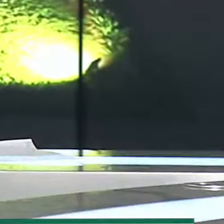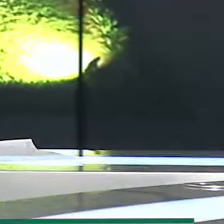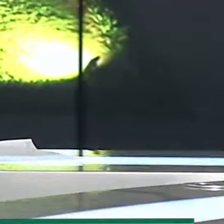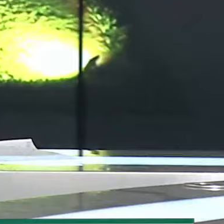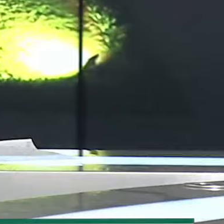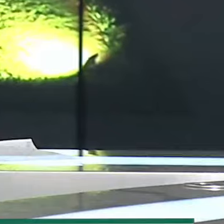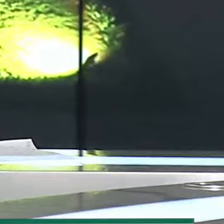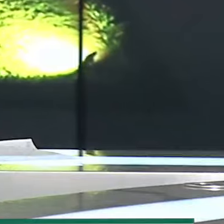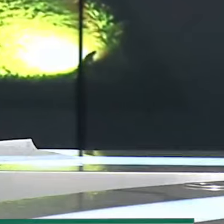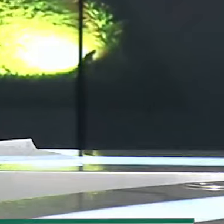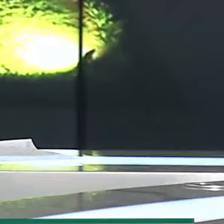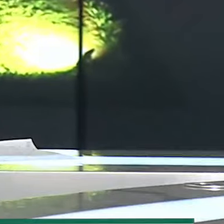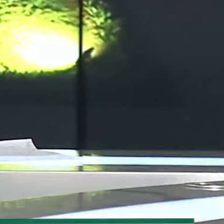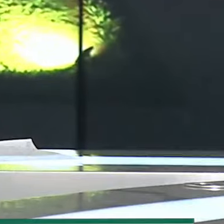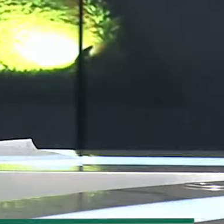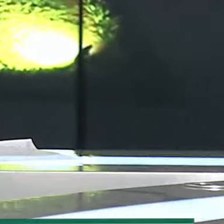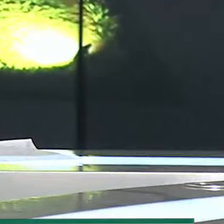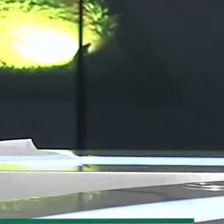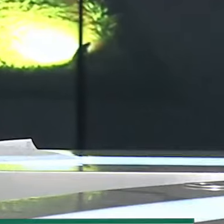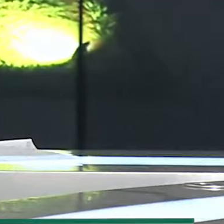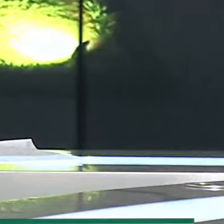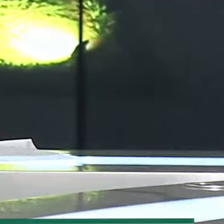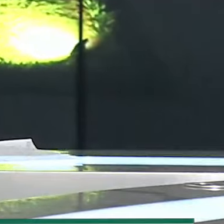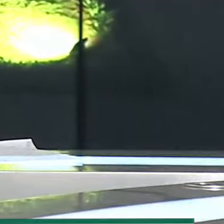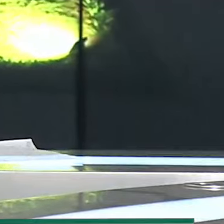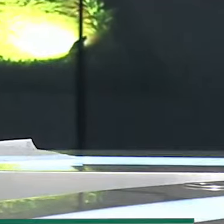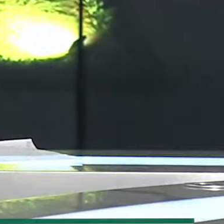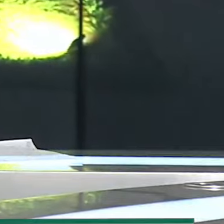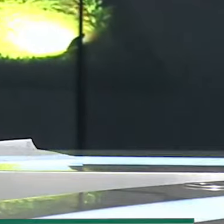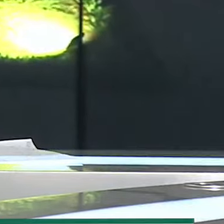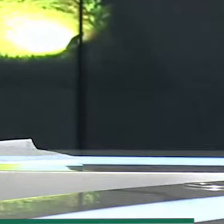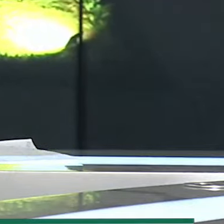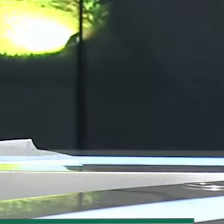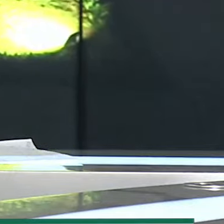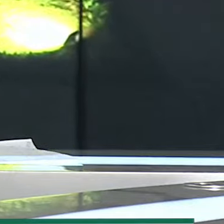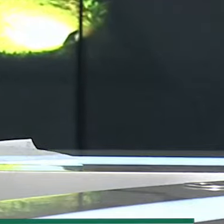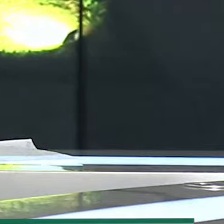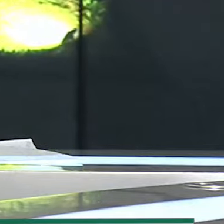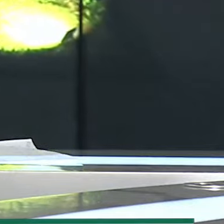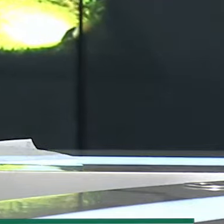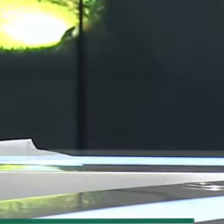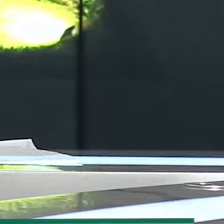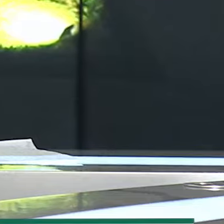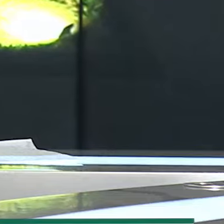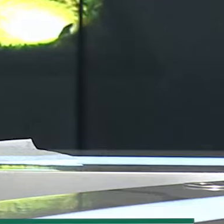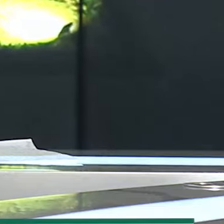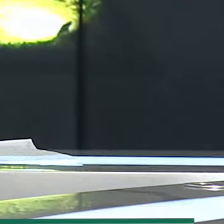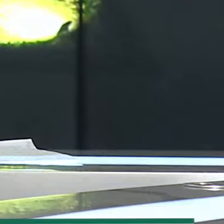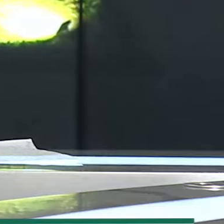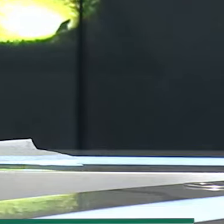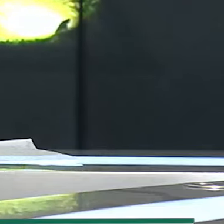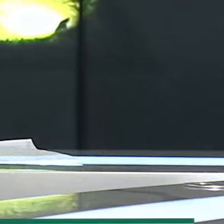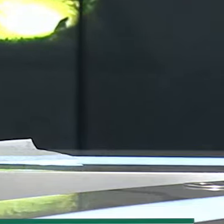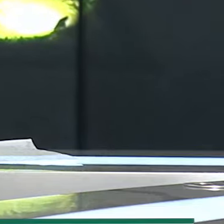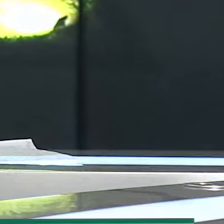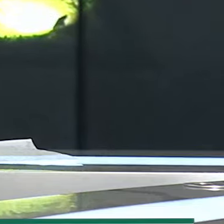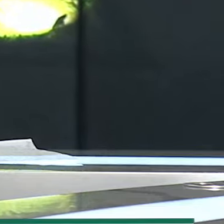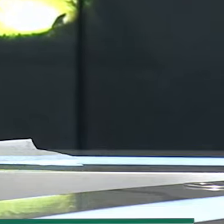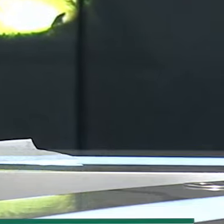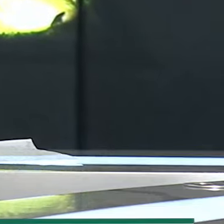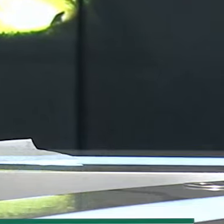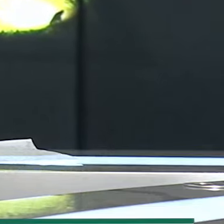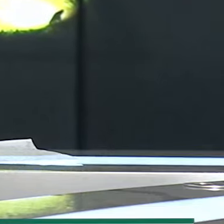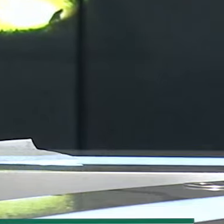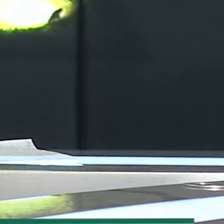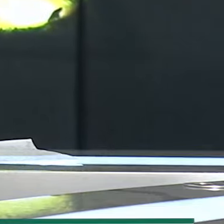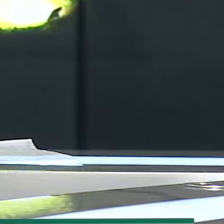C'était donc un extrait, vous suivrez l'intégralité donc de ces échanges du gouvernement avec les médias à la fin de